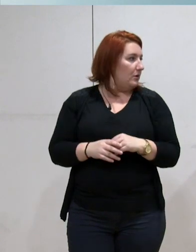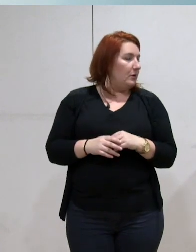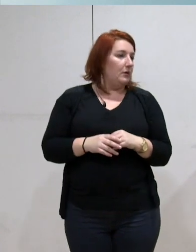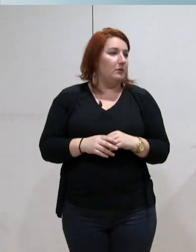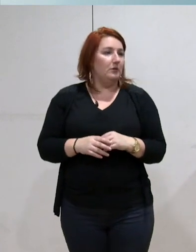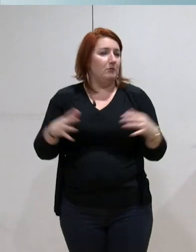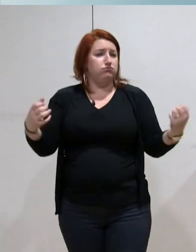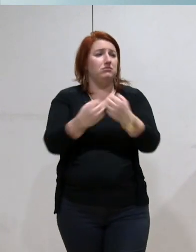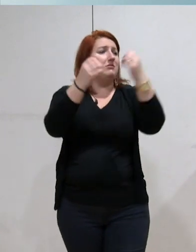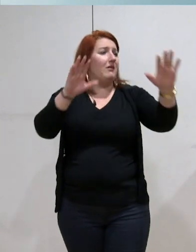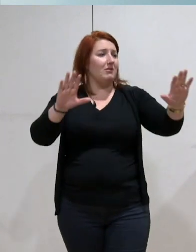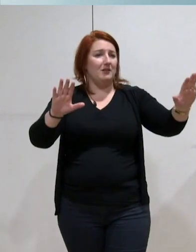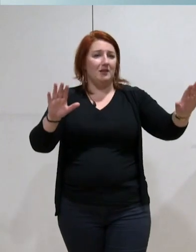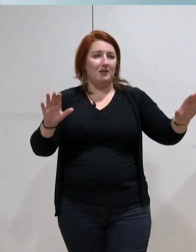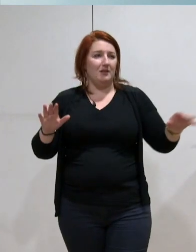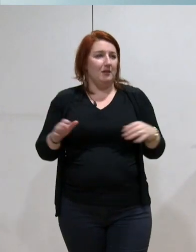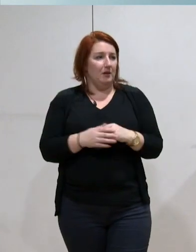casenav oui